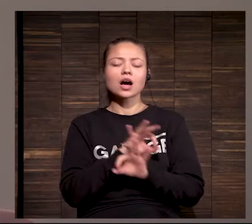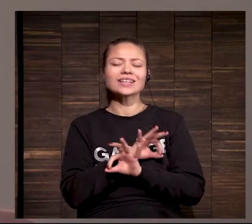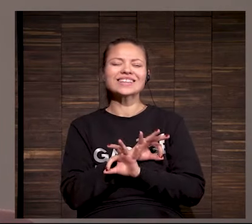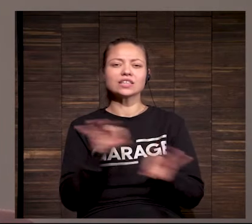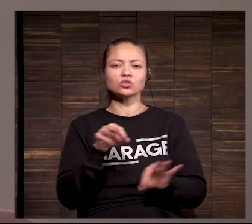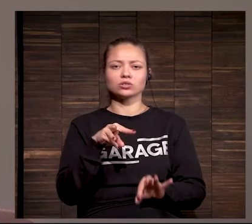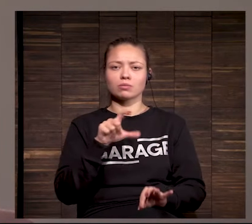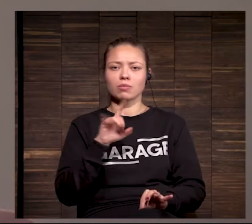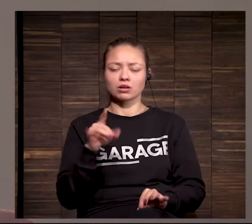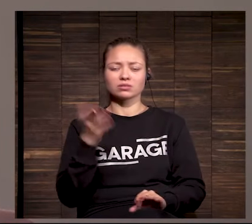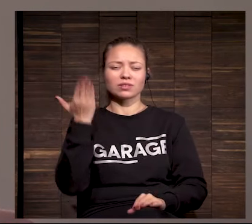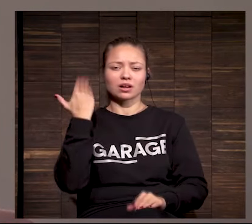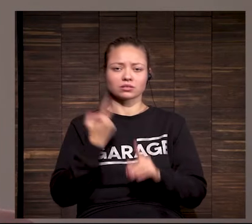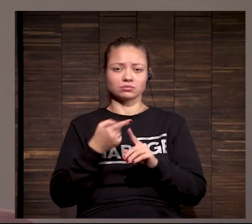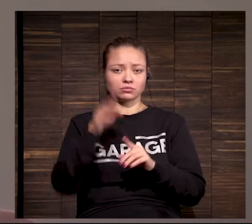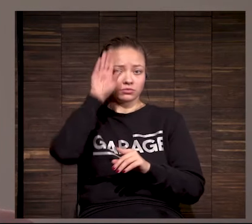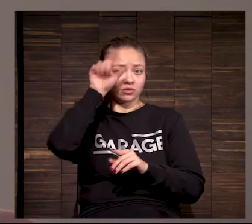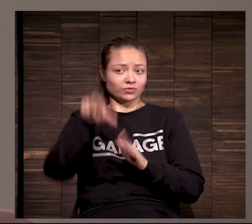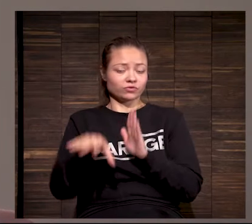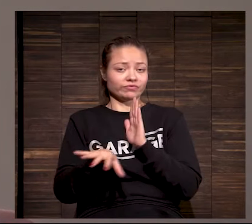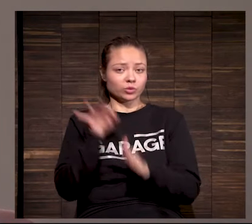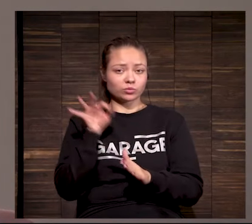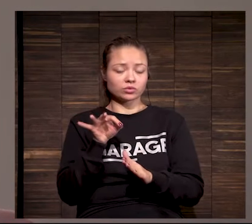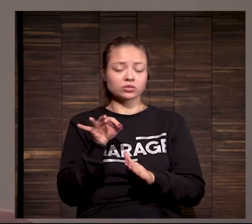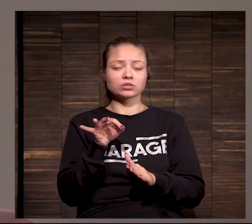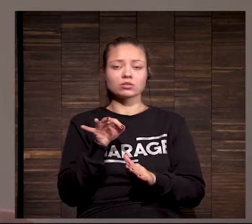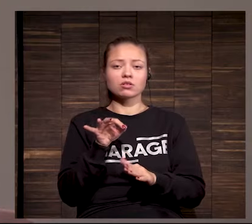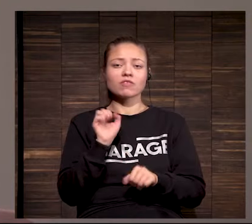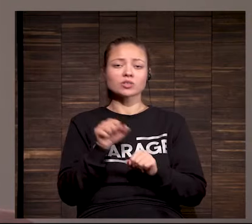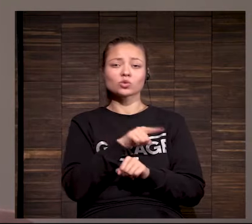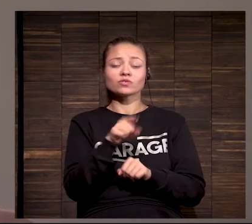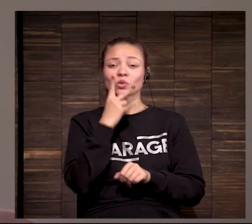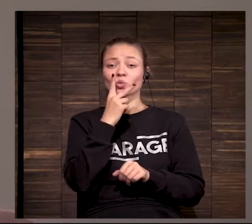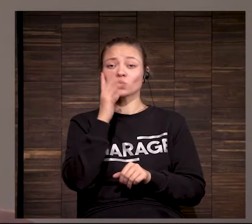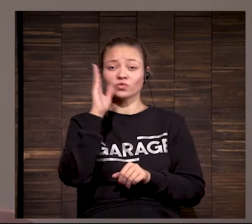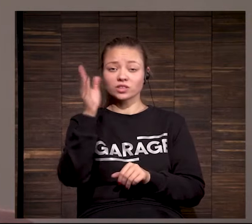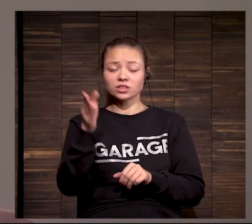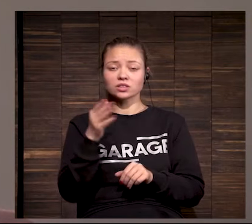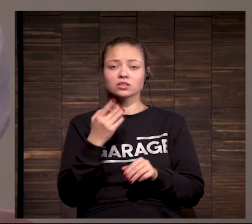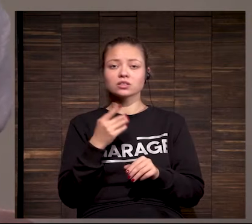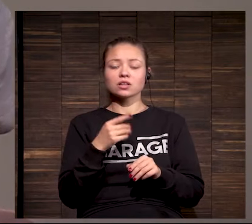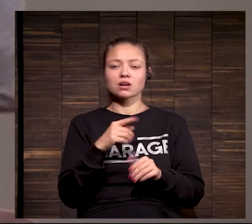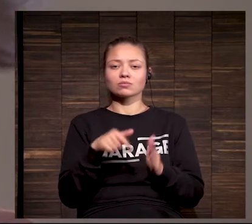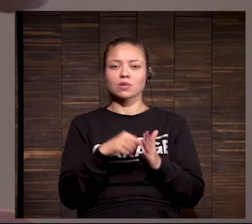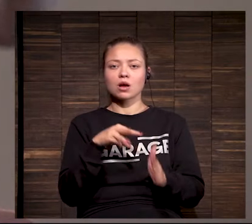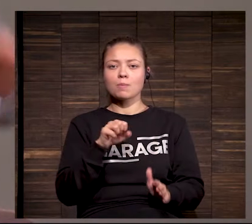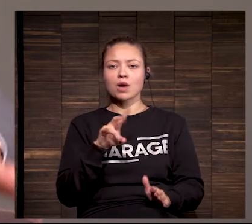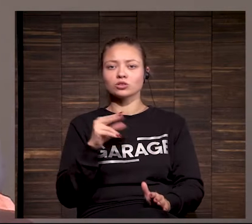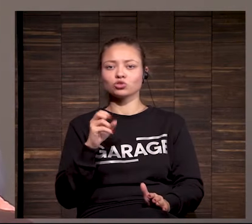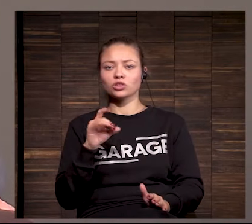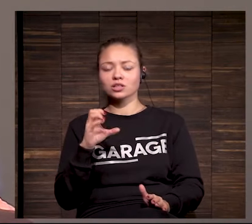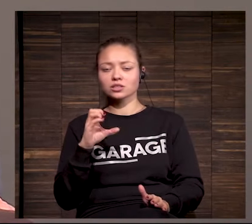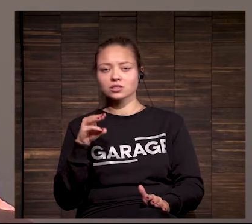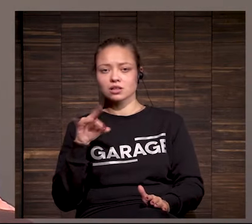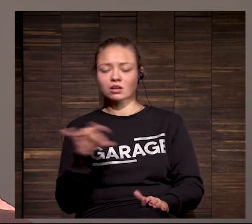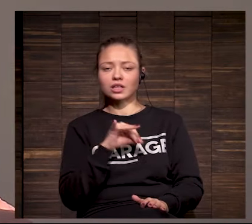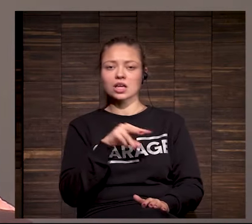которого тогда избрали как вы возможно увидите в манчестере в ливерпуле